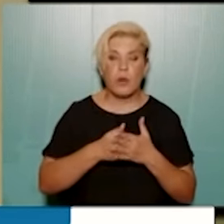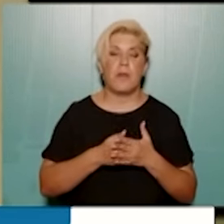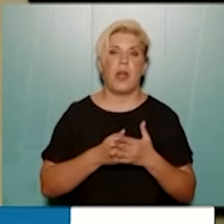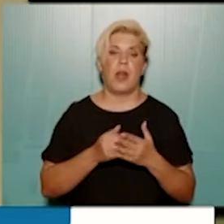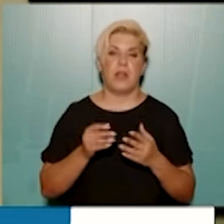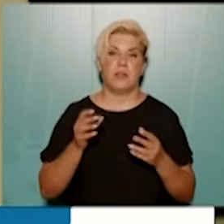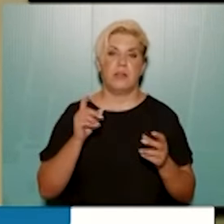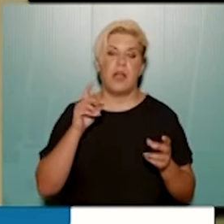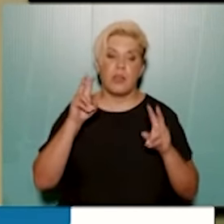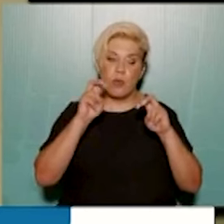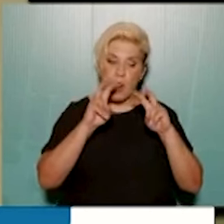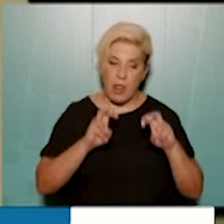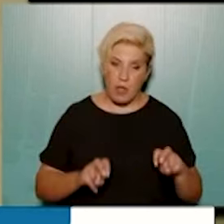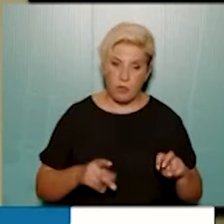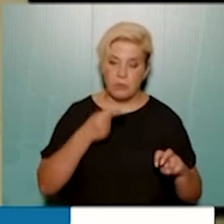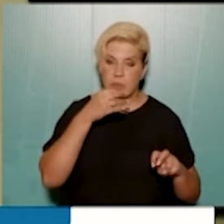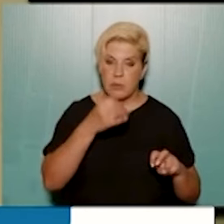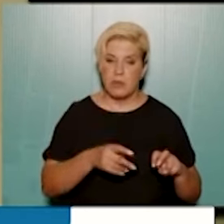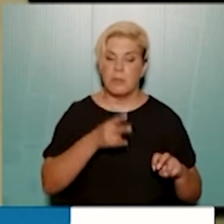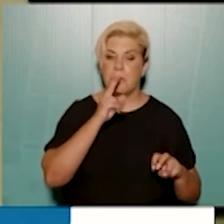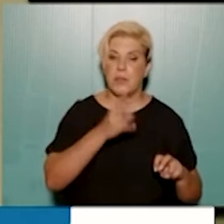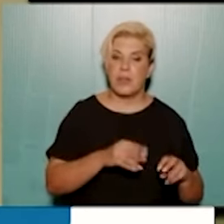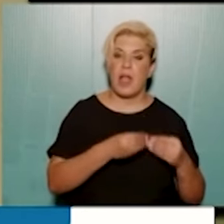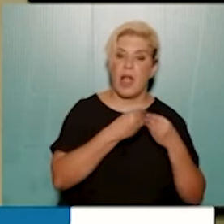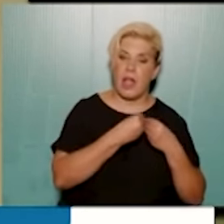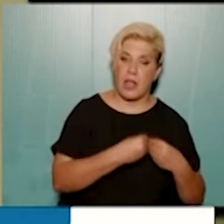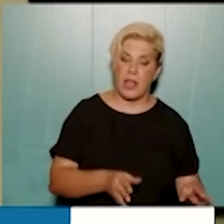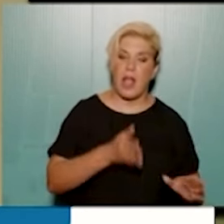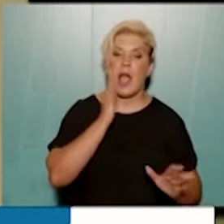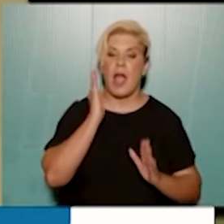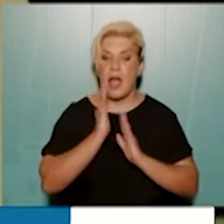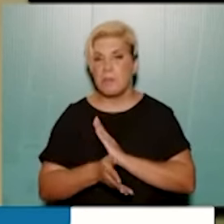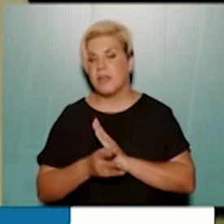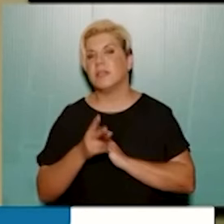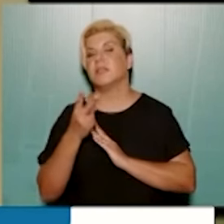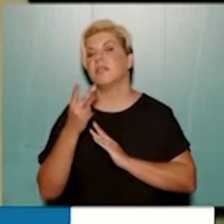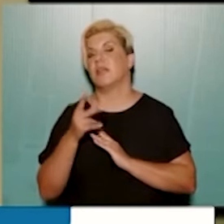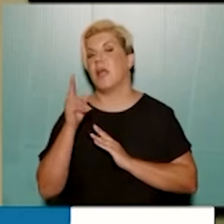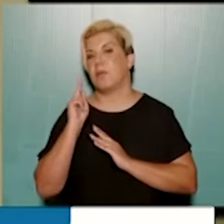ελέγχων. Τώρα λέτε ότι μιλάνε για κάποια, για πιθανή ακαταλληλότητα ή για άμεση επικινδυνότητα στα 2 κλπ.